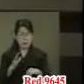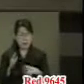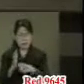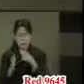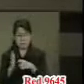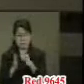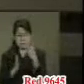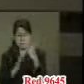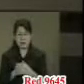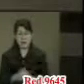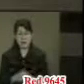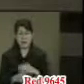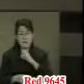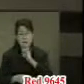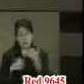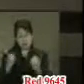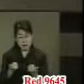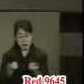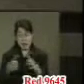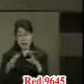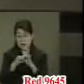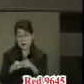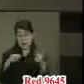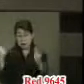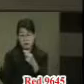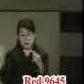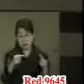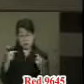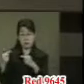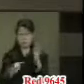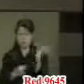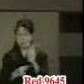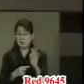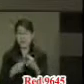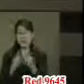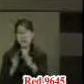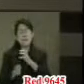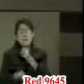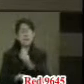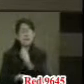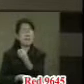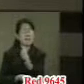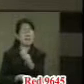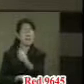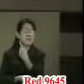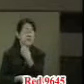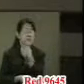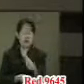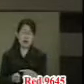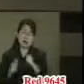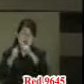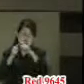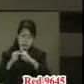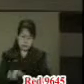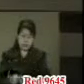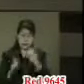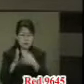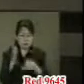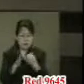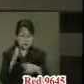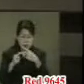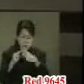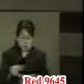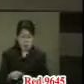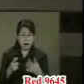ให้ฟังนะนี่ไม่ใช่การโต้วาทีนะแต่ไอ้ข้อทั้งต่างๆที่ทำมันเนี่ยไอ้ที่กล่าวหาไป1 2 3 4นั้น